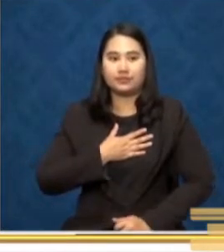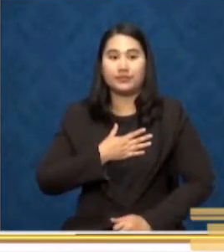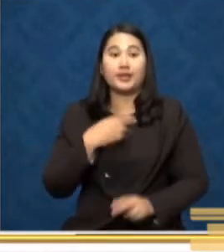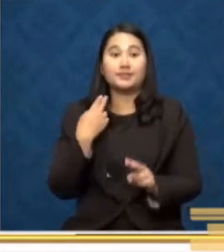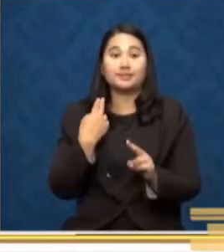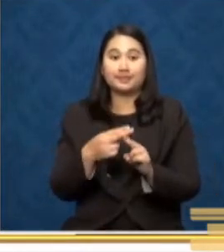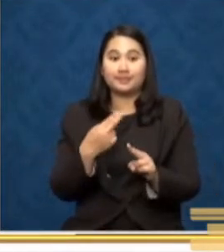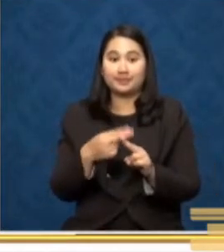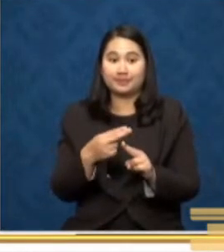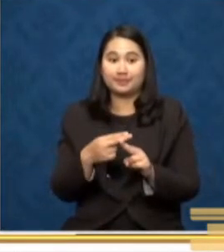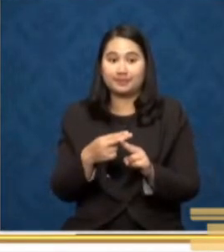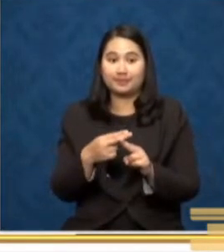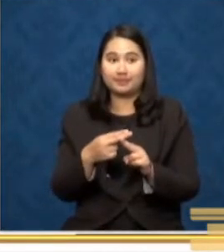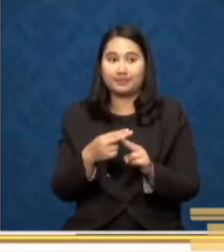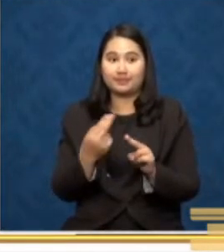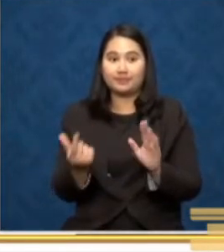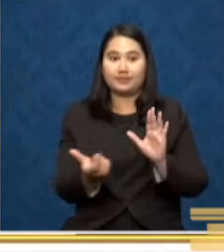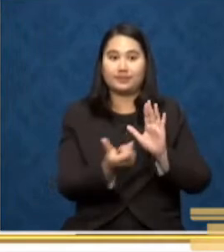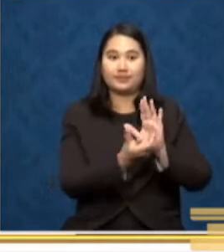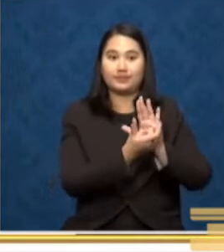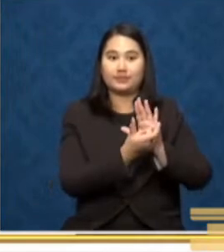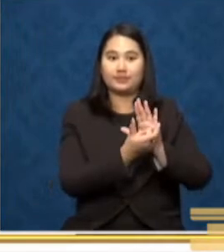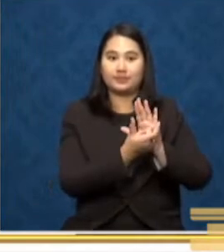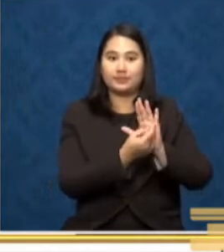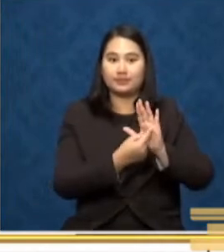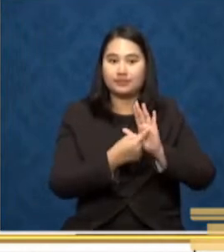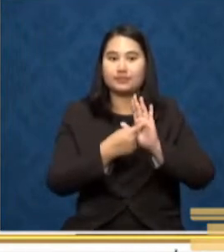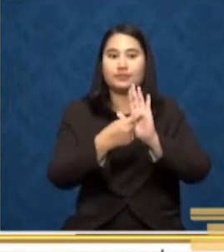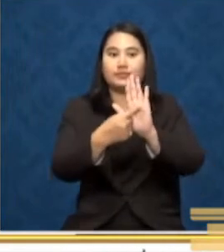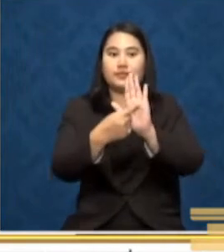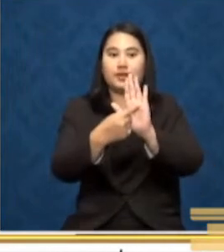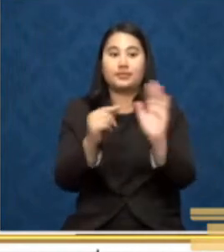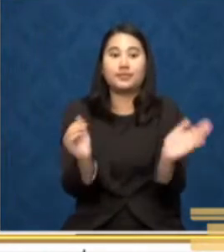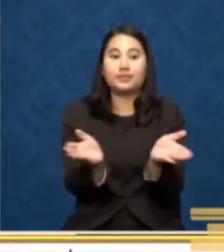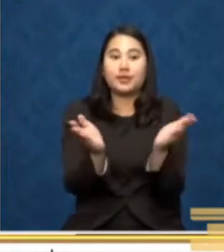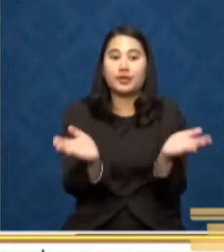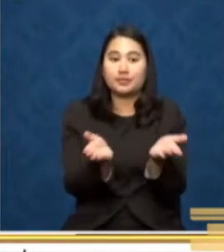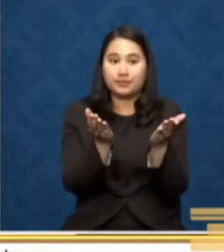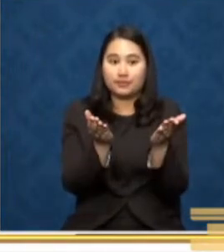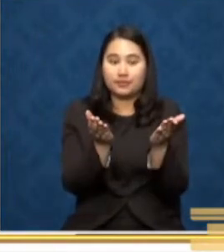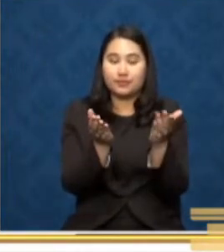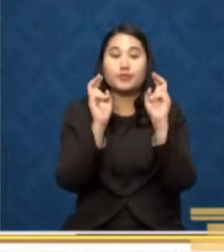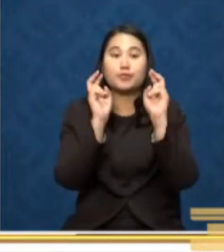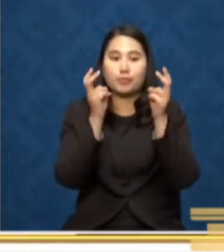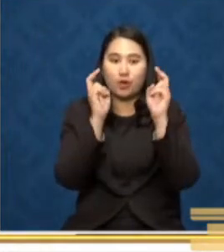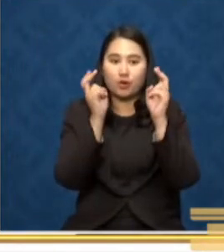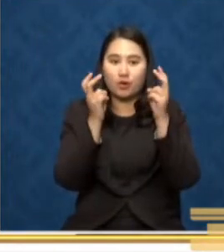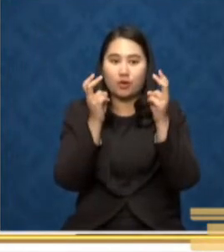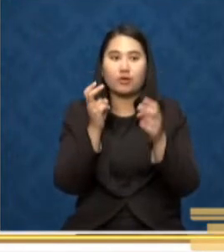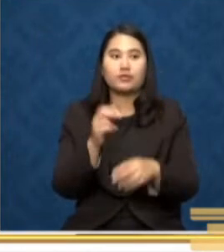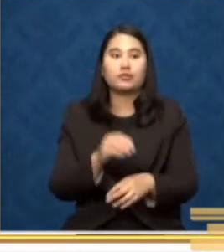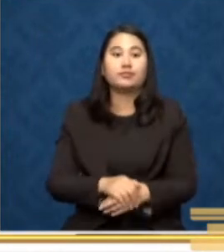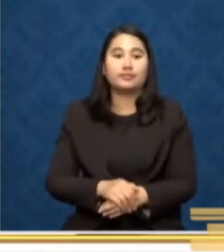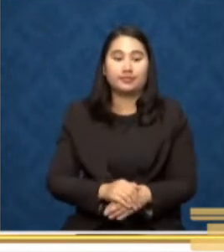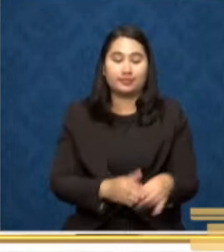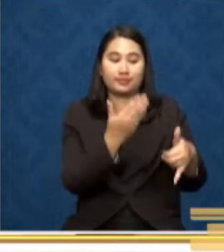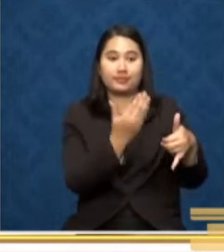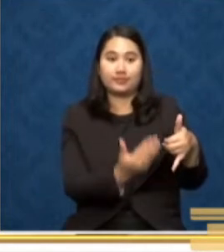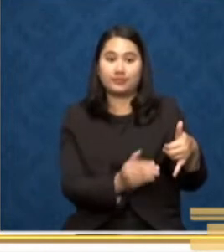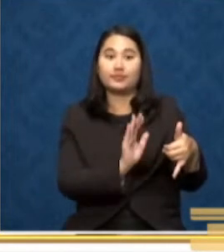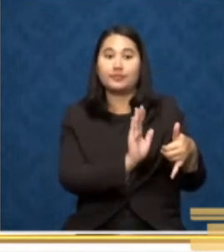ชื่อเพื่อที่จะสนับสนุนยติของเพื่อนสมาชิกโดยเฉพาะอย่างยิ่งของท่านกม